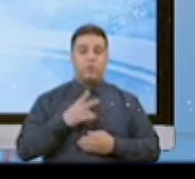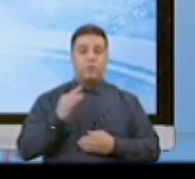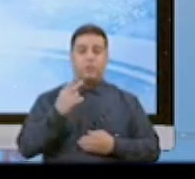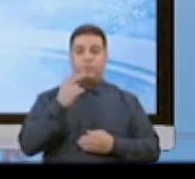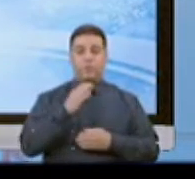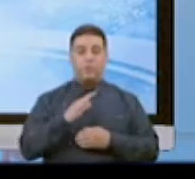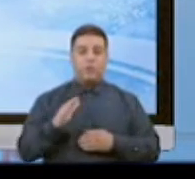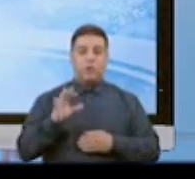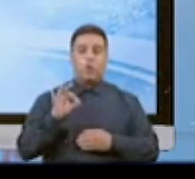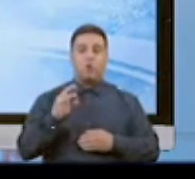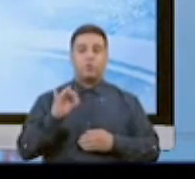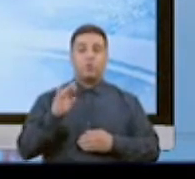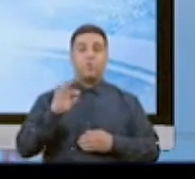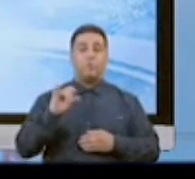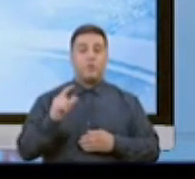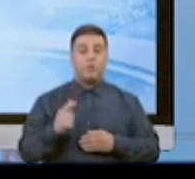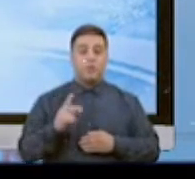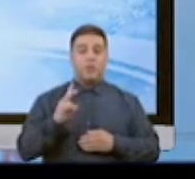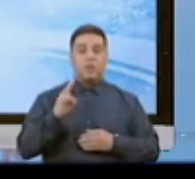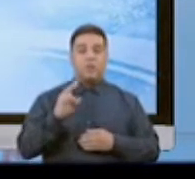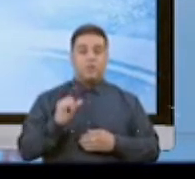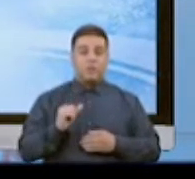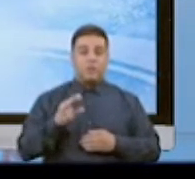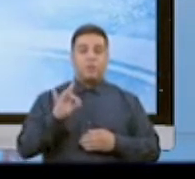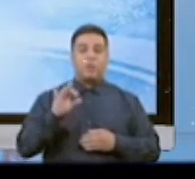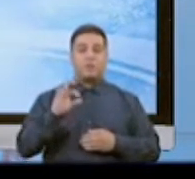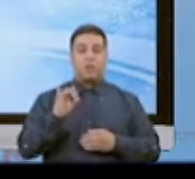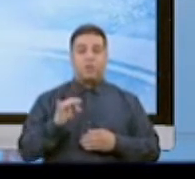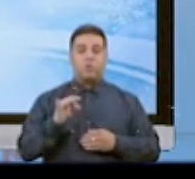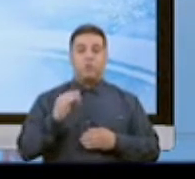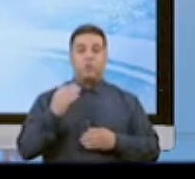привыкли отступать. Нам расколоть его поможет